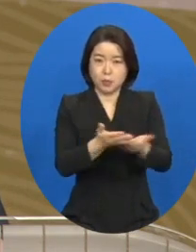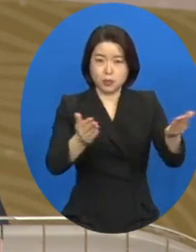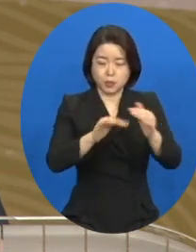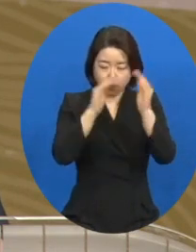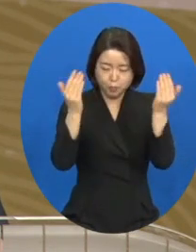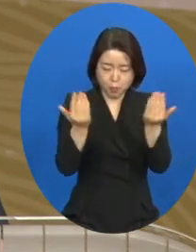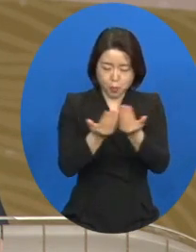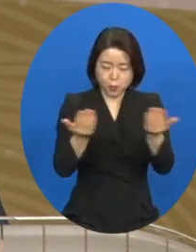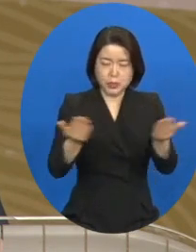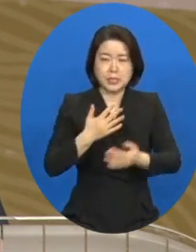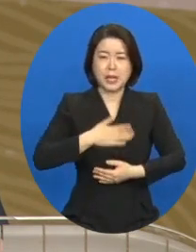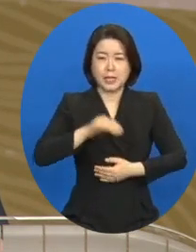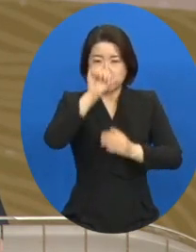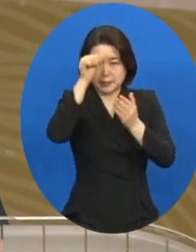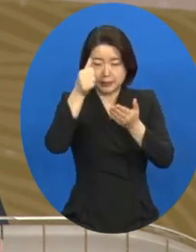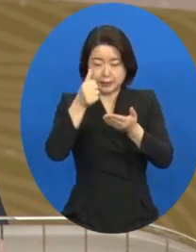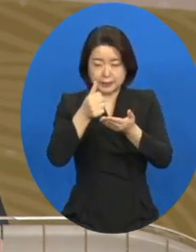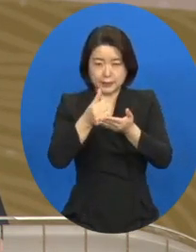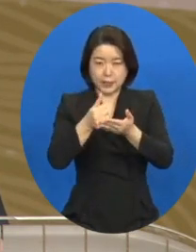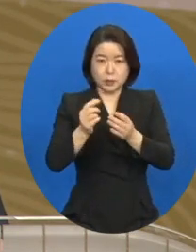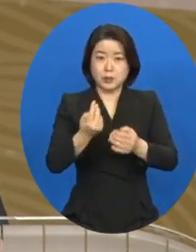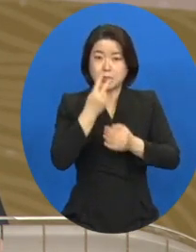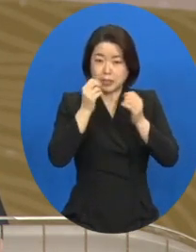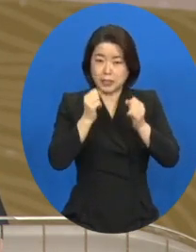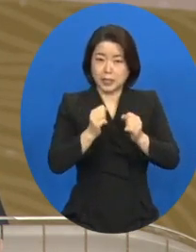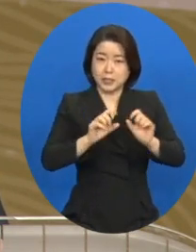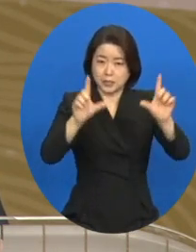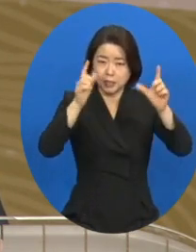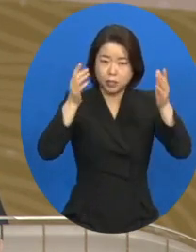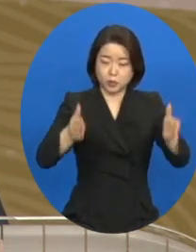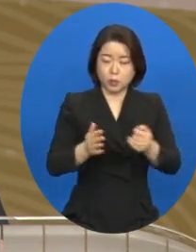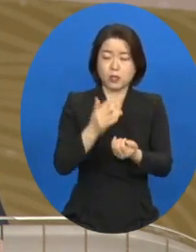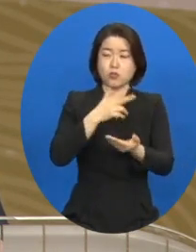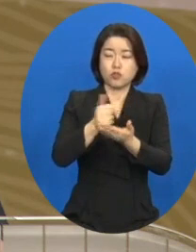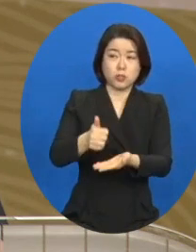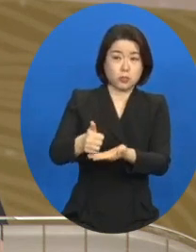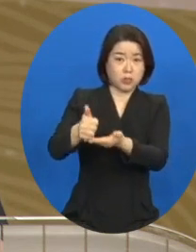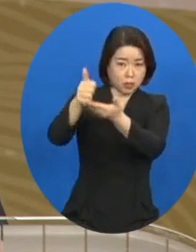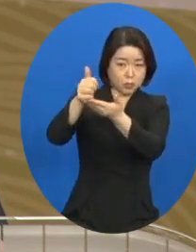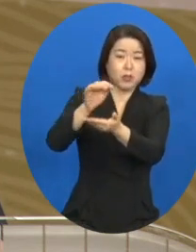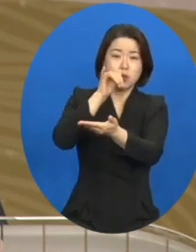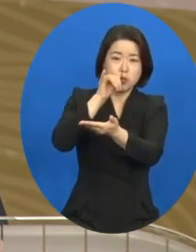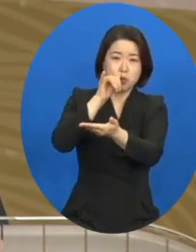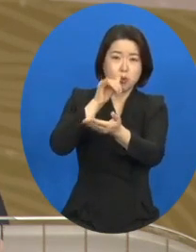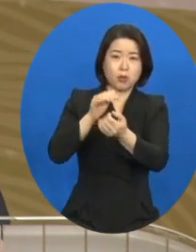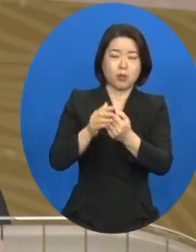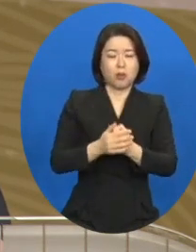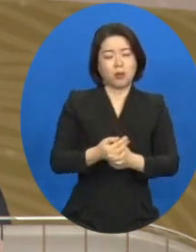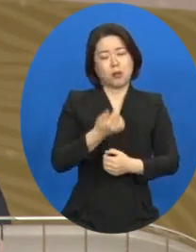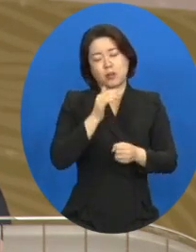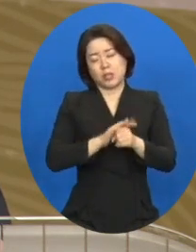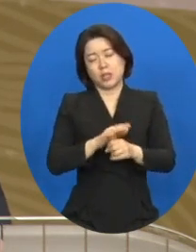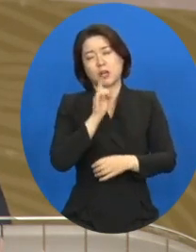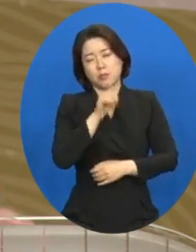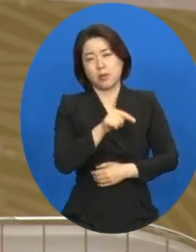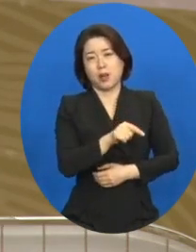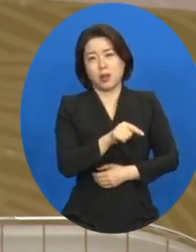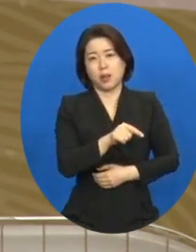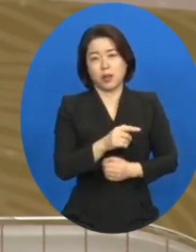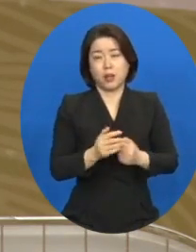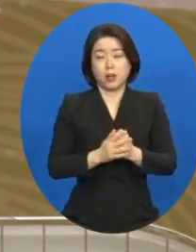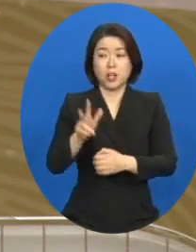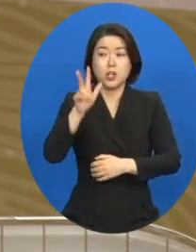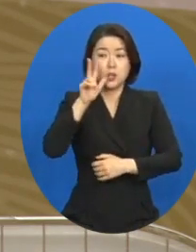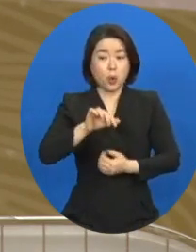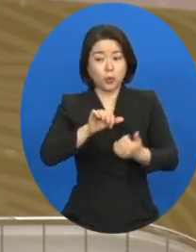아는 장로들이 살아있는 날 동안에는 주님을 섬겼다. 참 기가 막힌 말이에요.